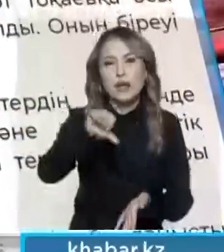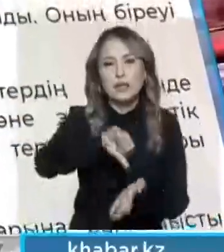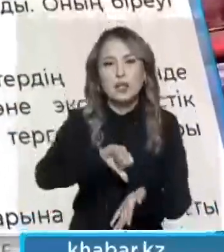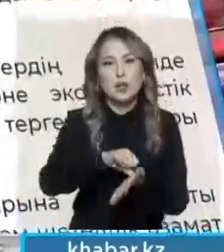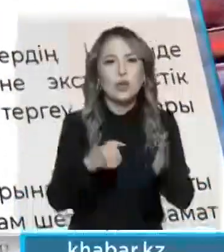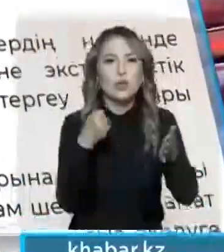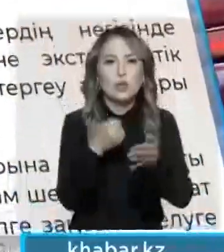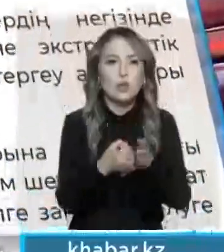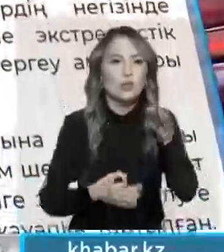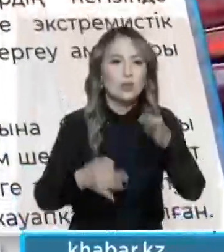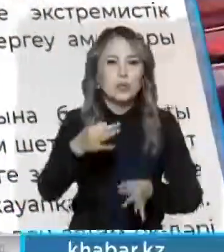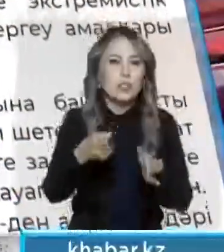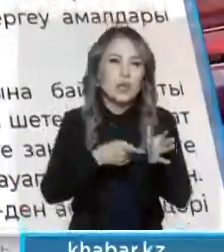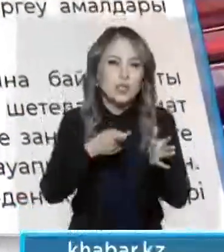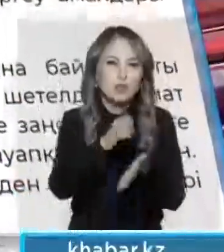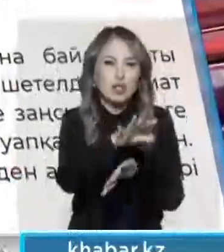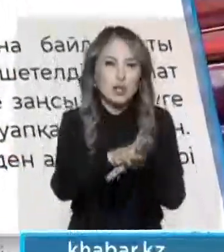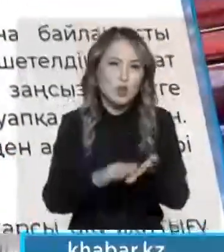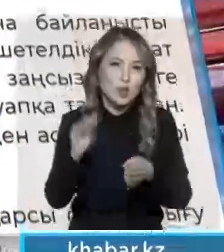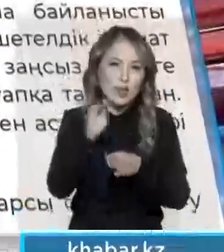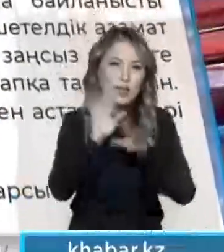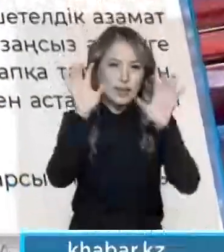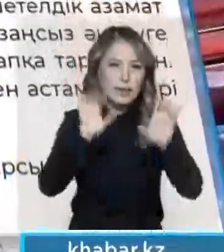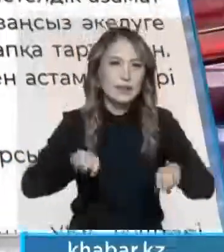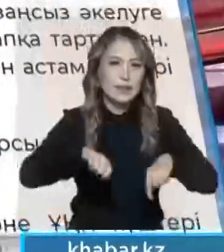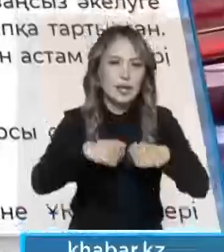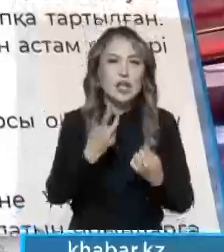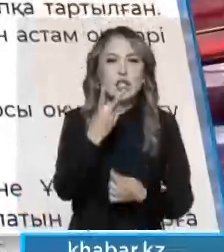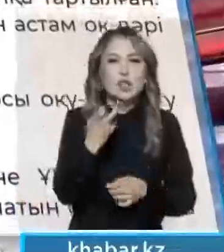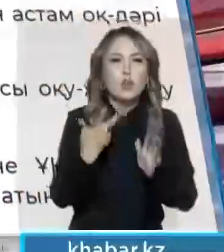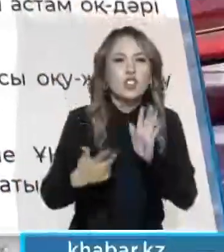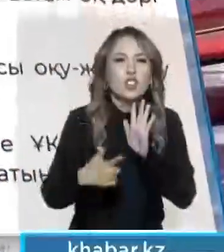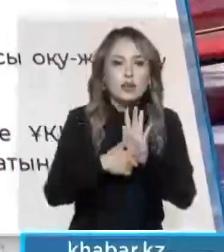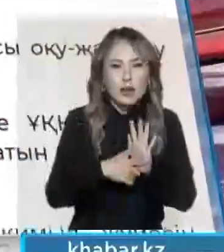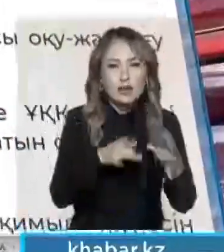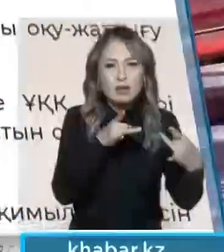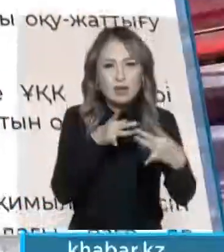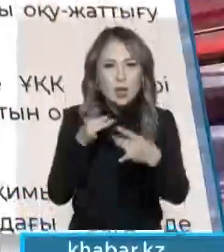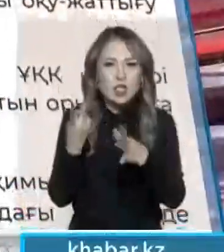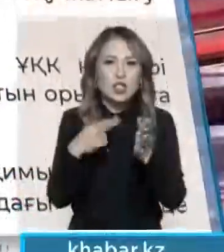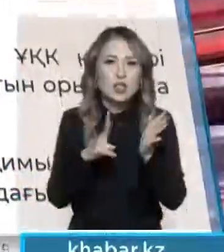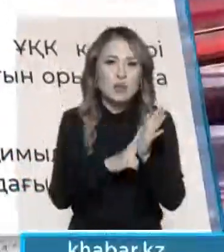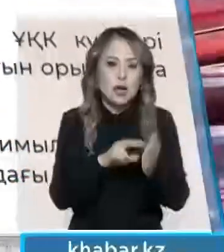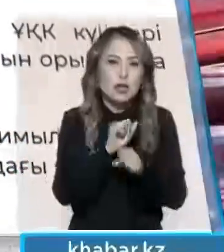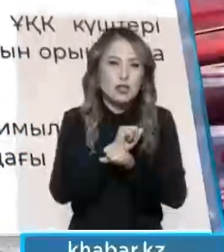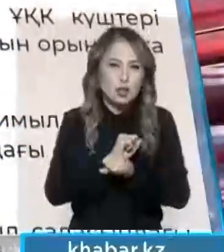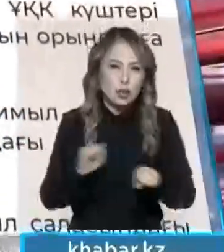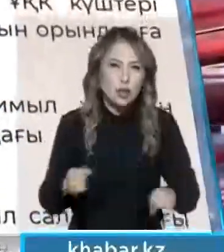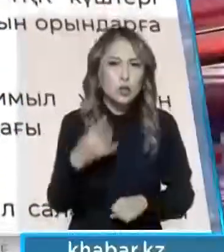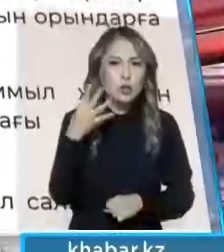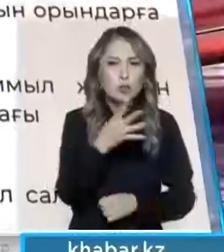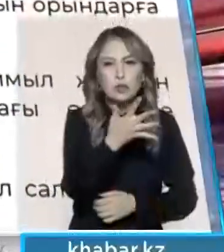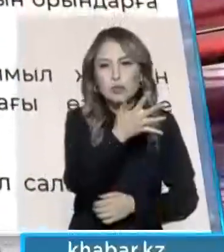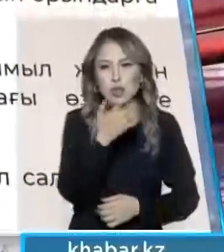адамға қатысты сотқа дейінгі тергеу жалғасып жатыр. Сондай-ақ заңсыз айналымдағы 237 атыс қаруы, 27 жарылғыш